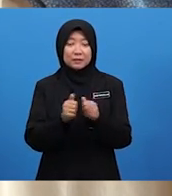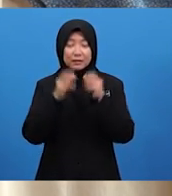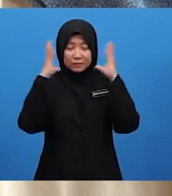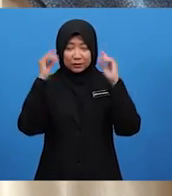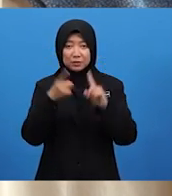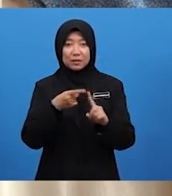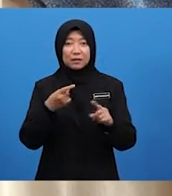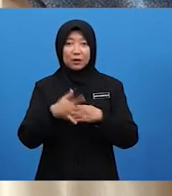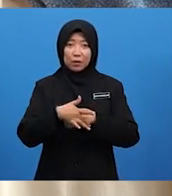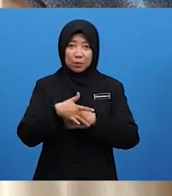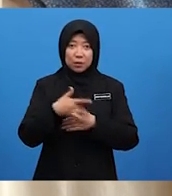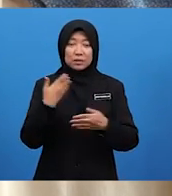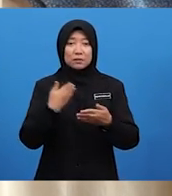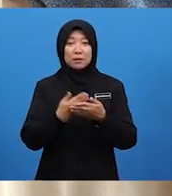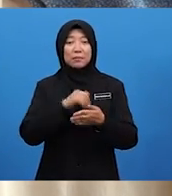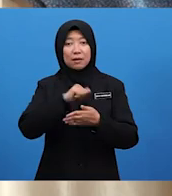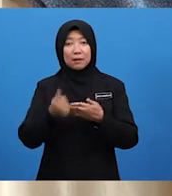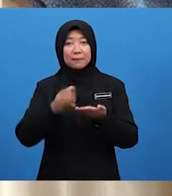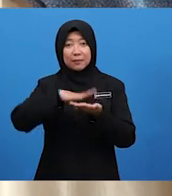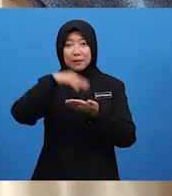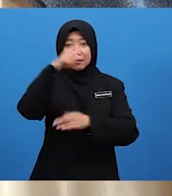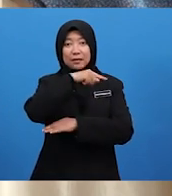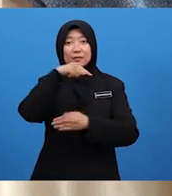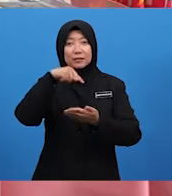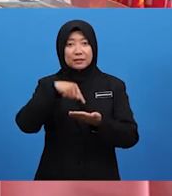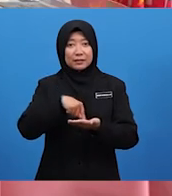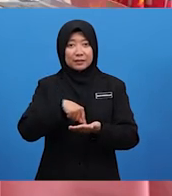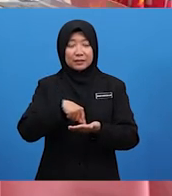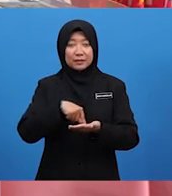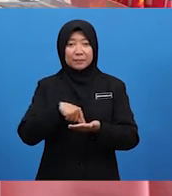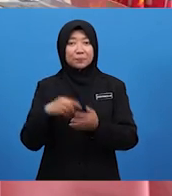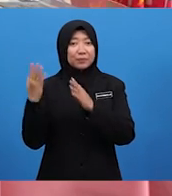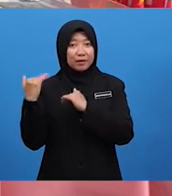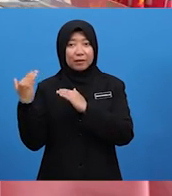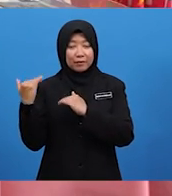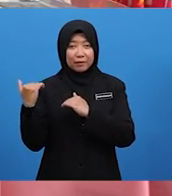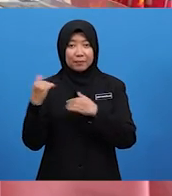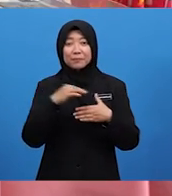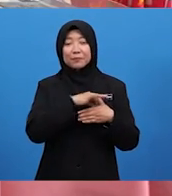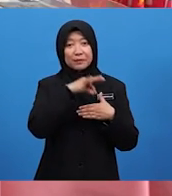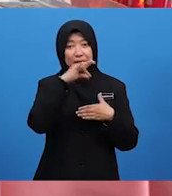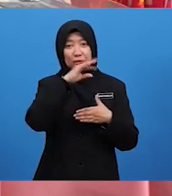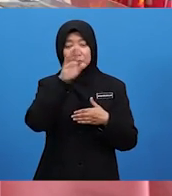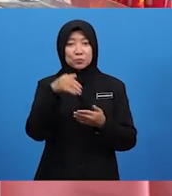saya dari awal hingga ke akhir pembelajaran hari ini. Semoga ianya